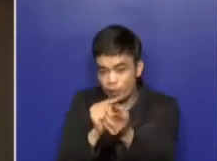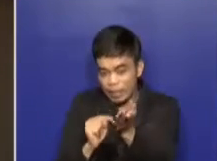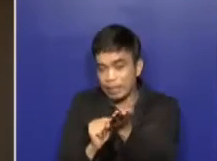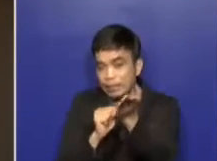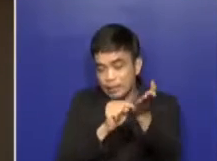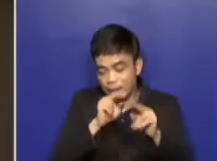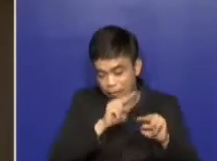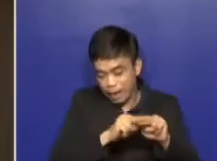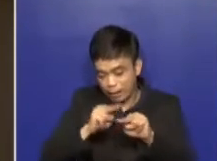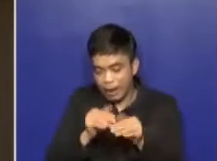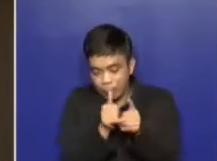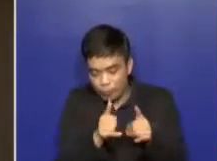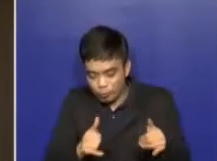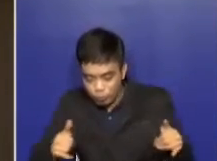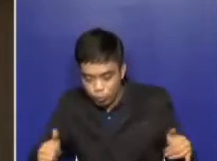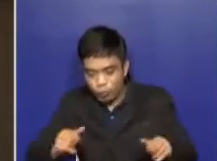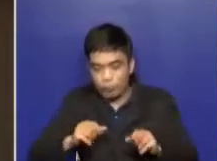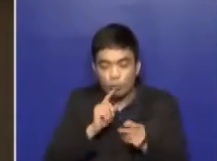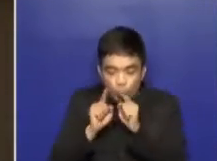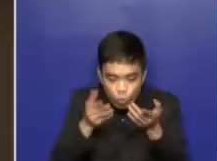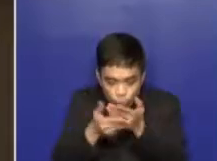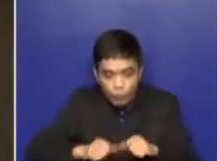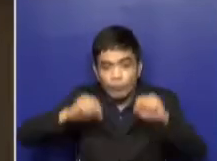จารณาคดีวันแรกท่านอ้าง